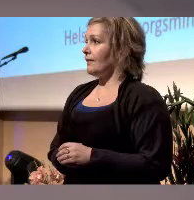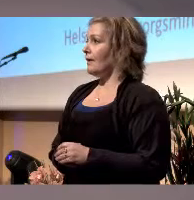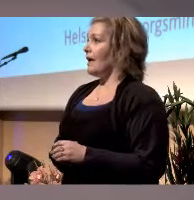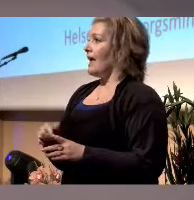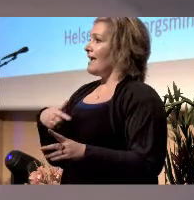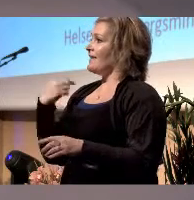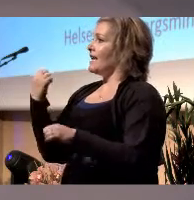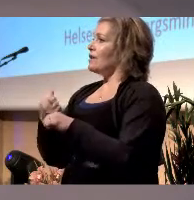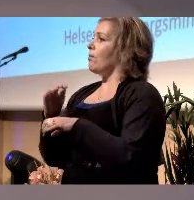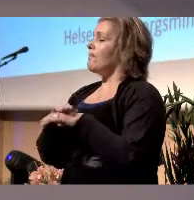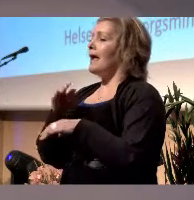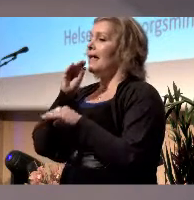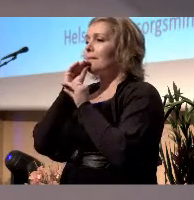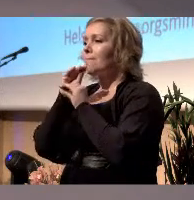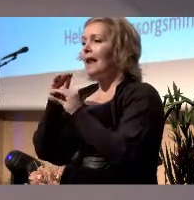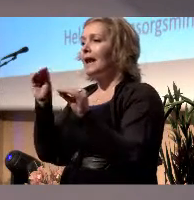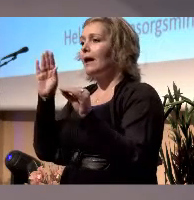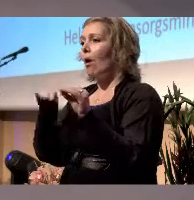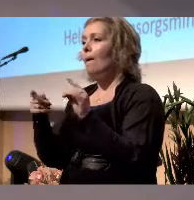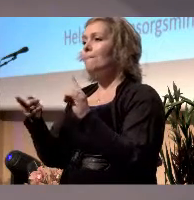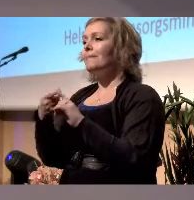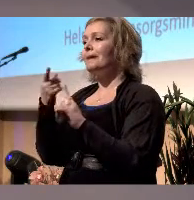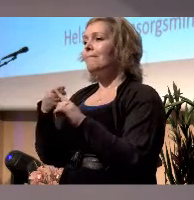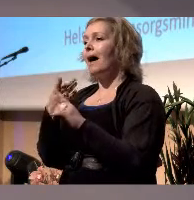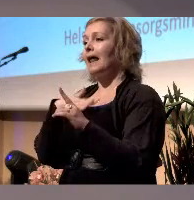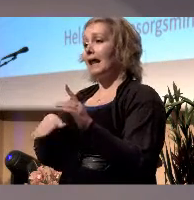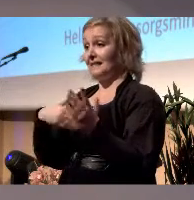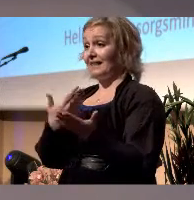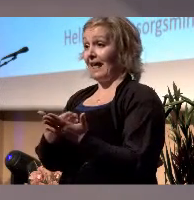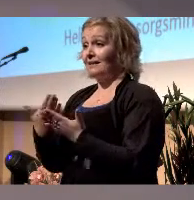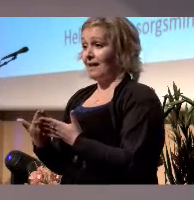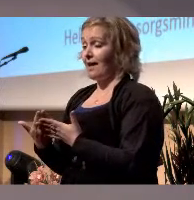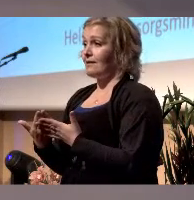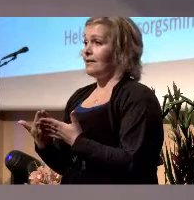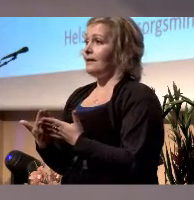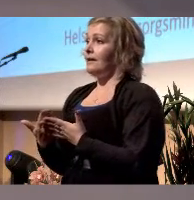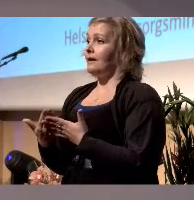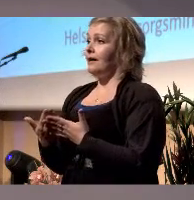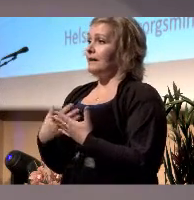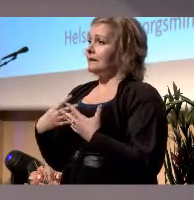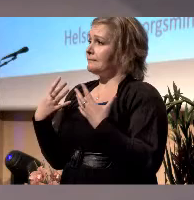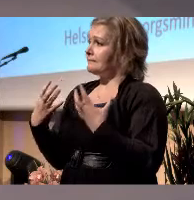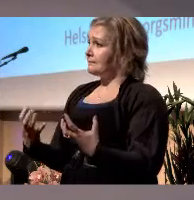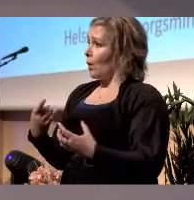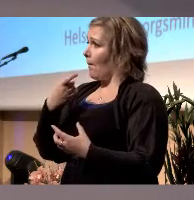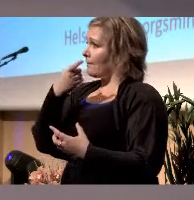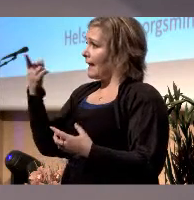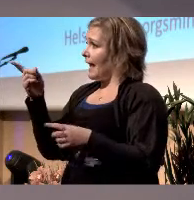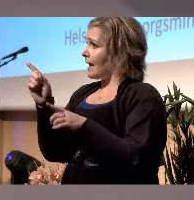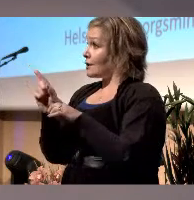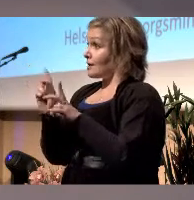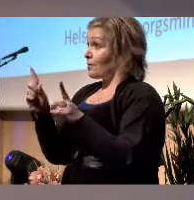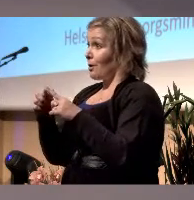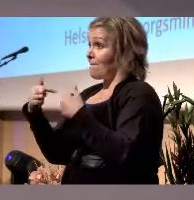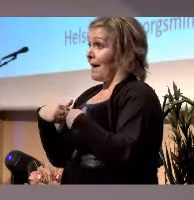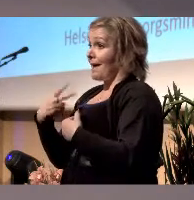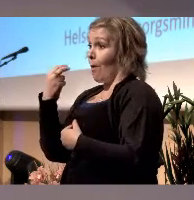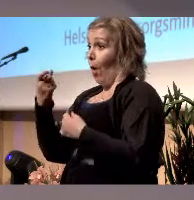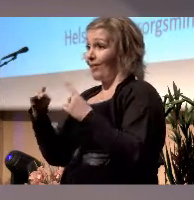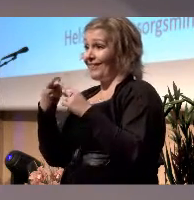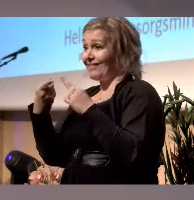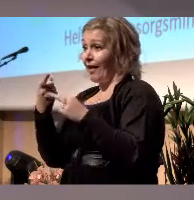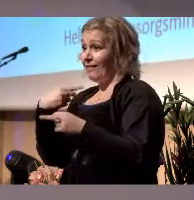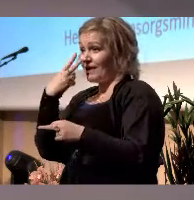Vi arbeider med en melding om primærhelsetjenesten. Jeg vet ikke om dere som jeg på 80-tallet var og